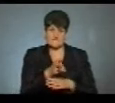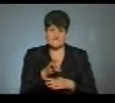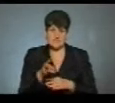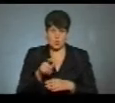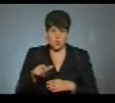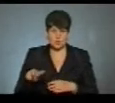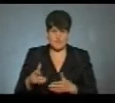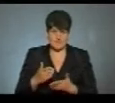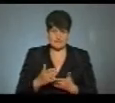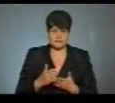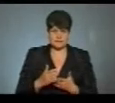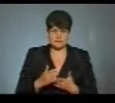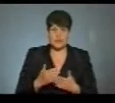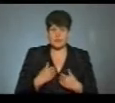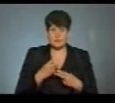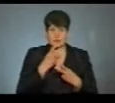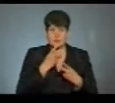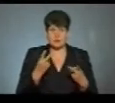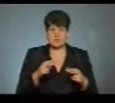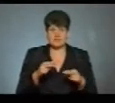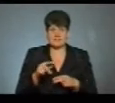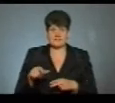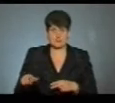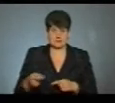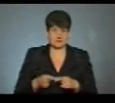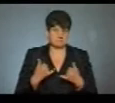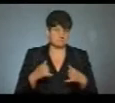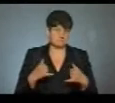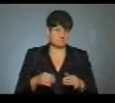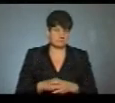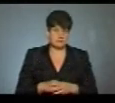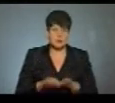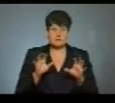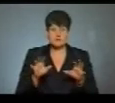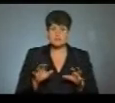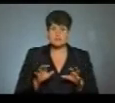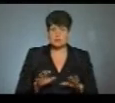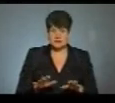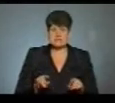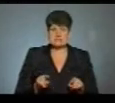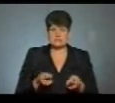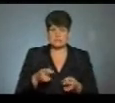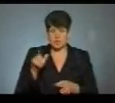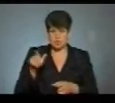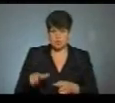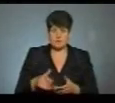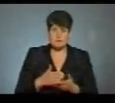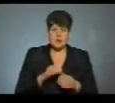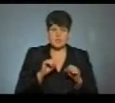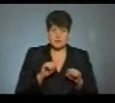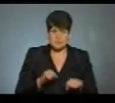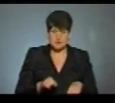людей, але ми не бачимо жодних свідків. Це також є дивним. Законодавство, затримана особа має право, щоб